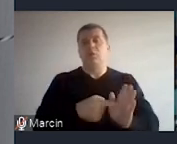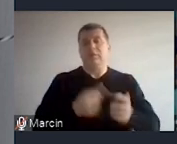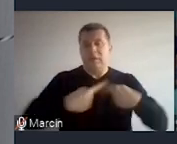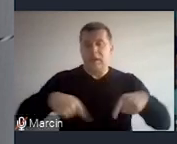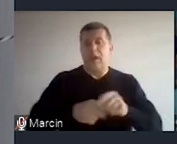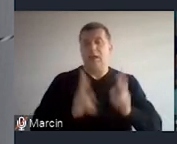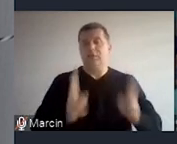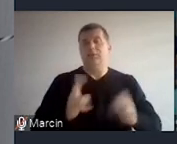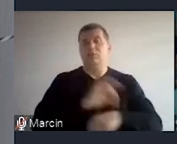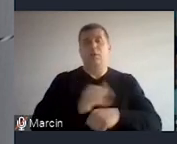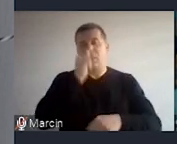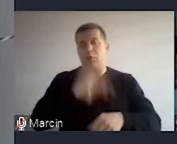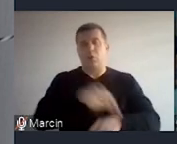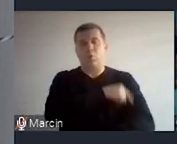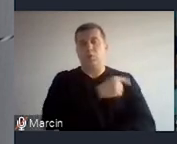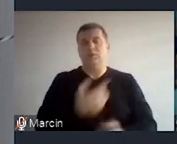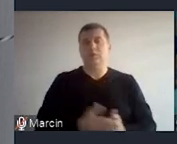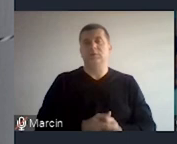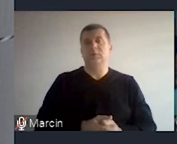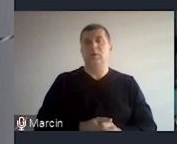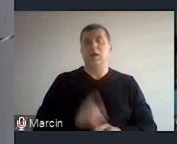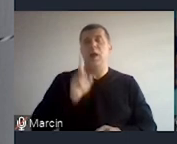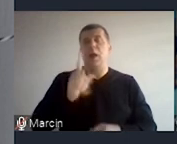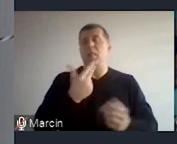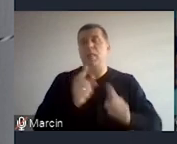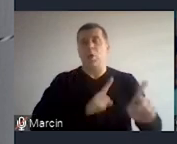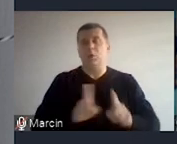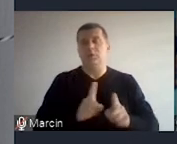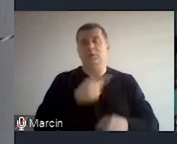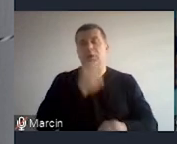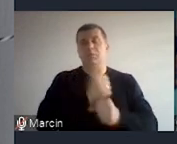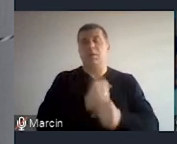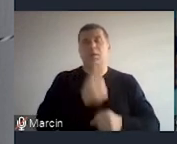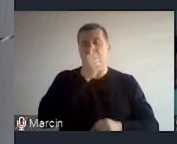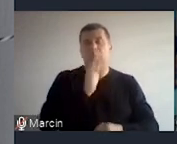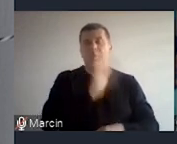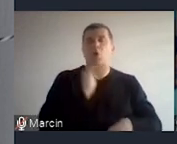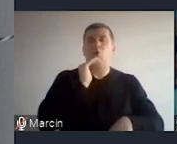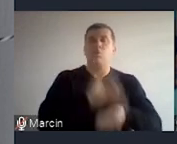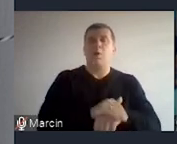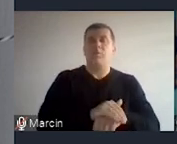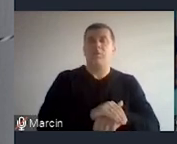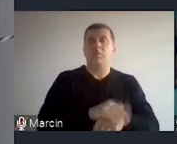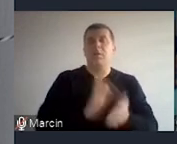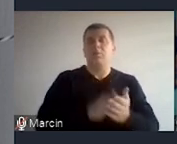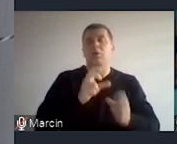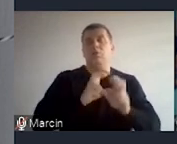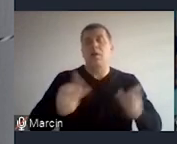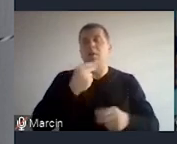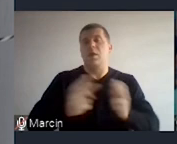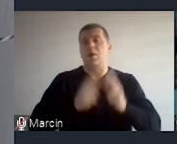realizacji projektu. No nie może być dłuższy, ale nie oznacza to, że pracownik nie może mieć umowy na czas